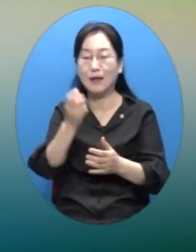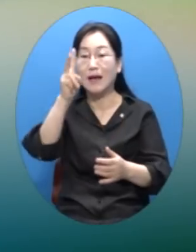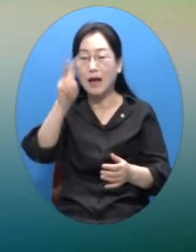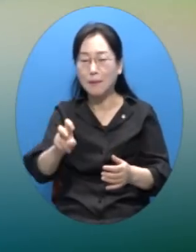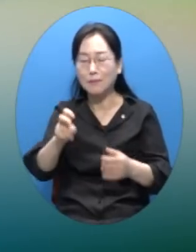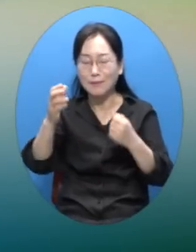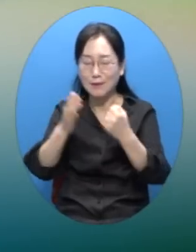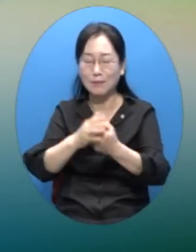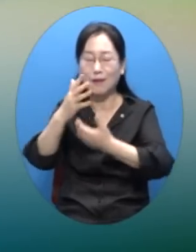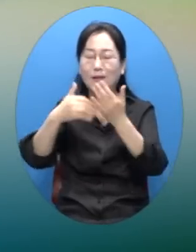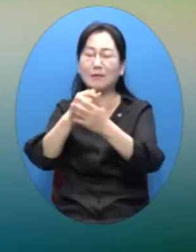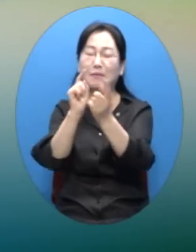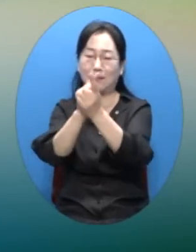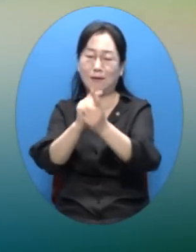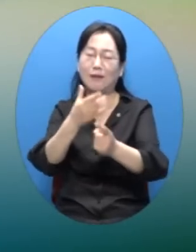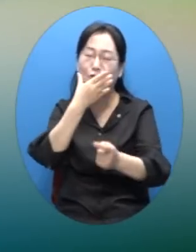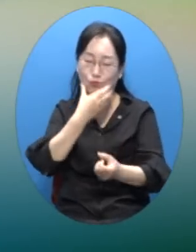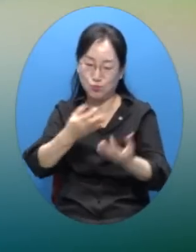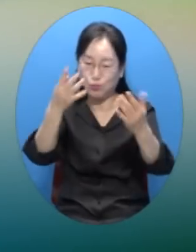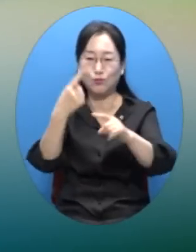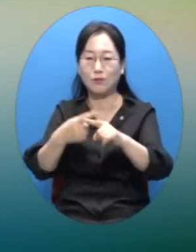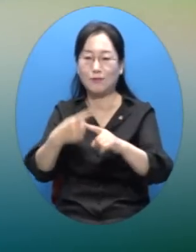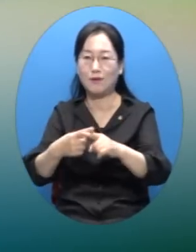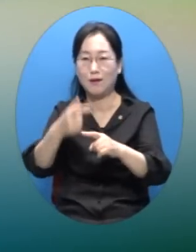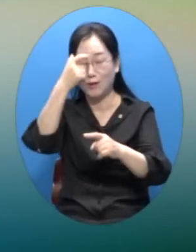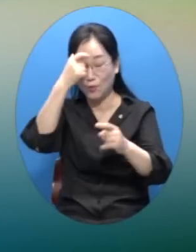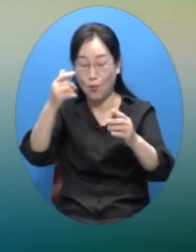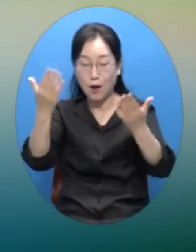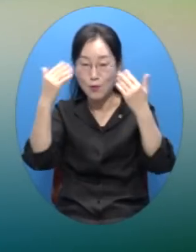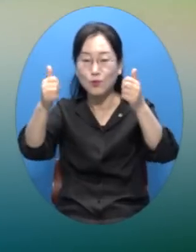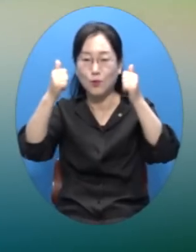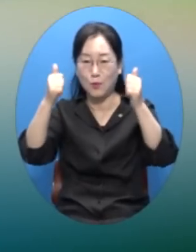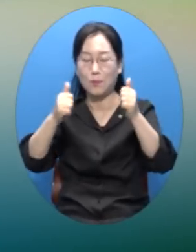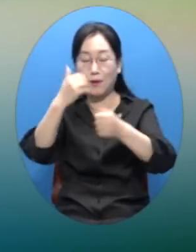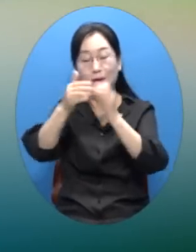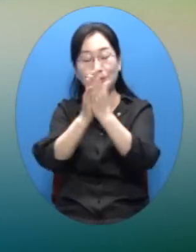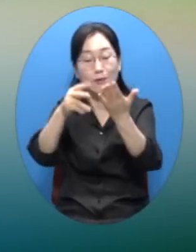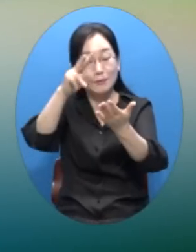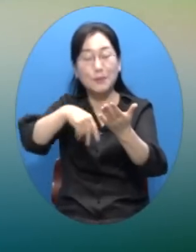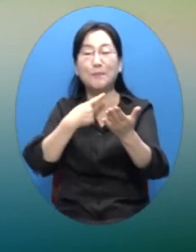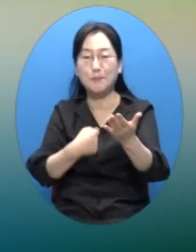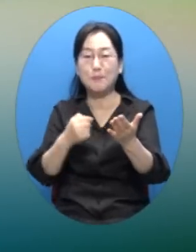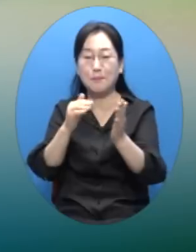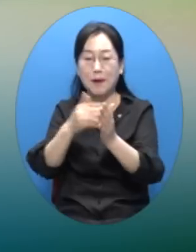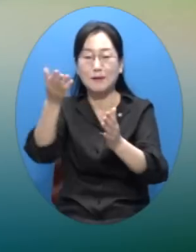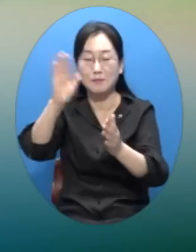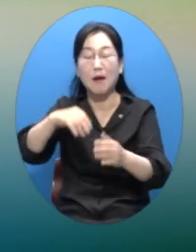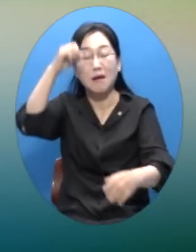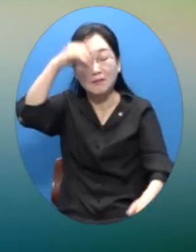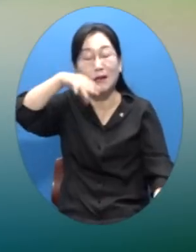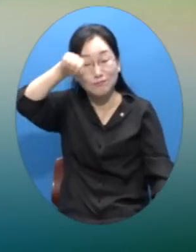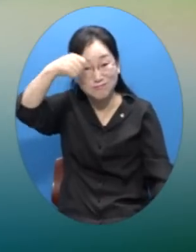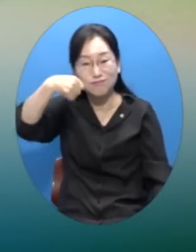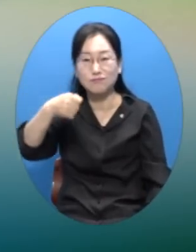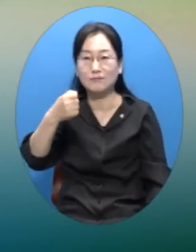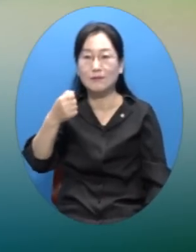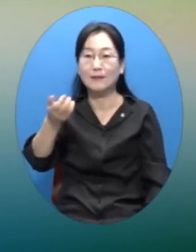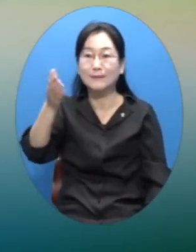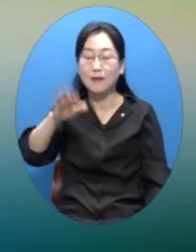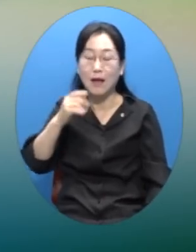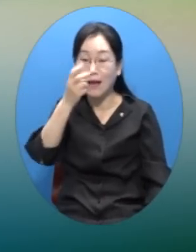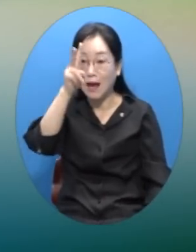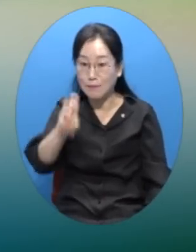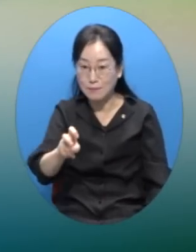때문에 저에겐 차라리 축복이었습니다. 기독교 학교도 나왔고 성경을 접한 적도 있었지만 수박 겉핥기 게 불과했습니다. 그런데 암을